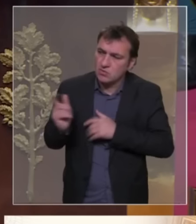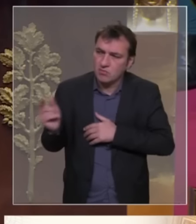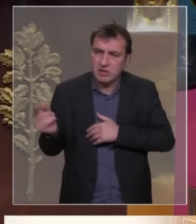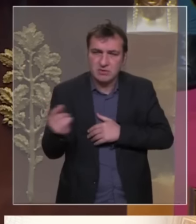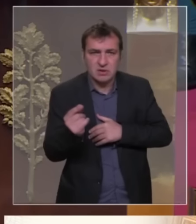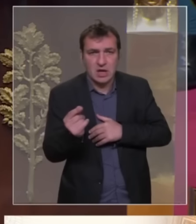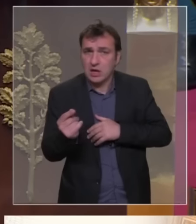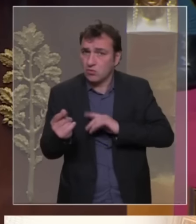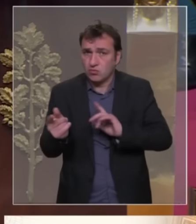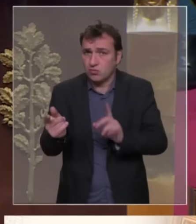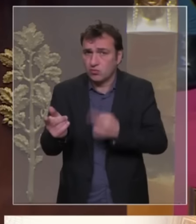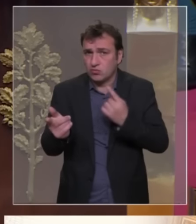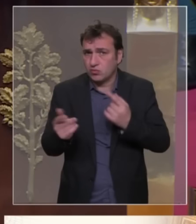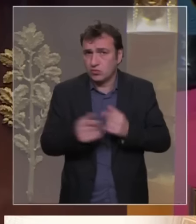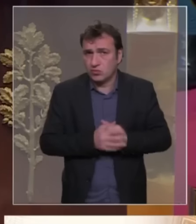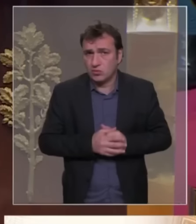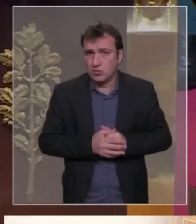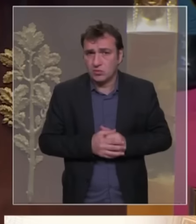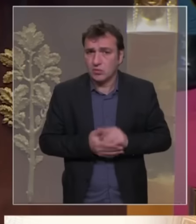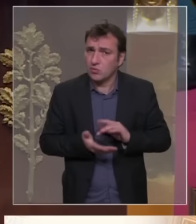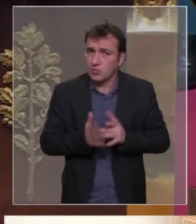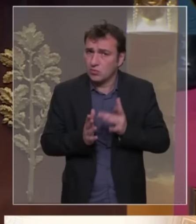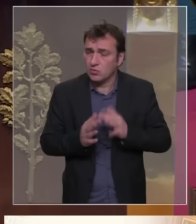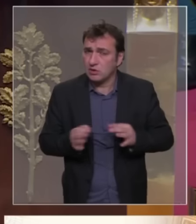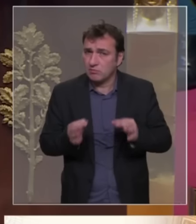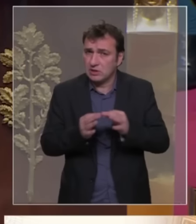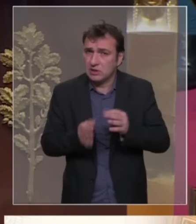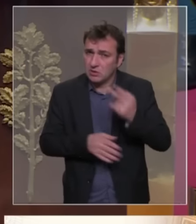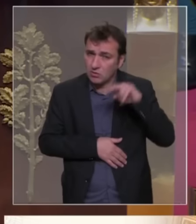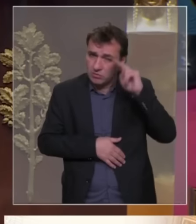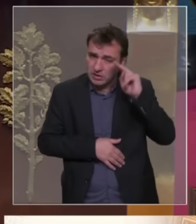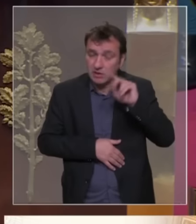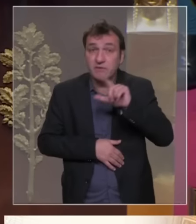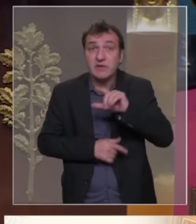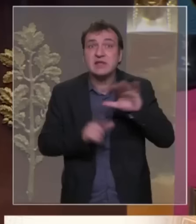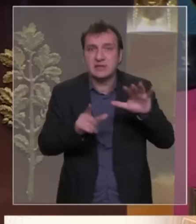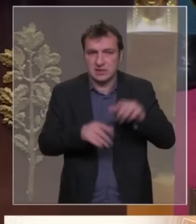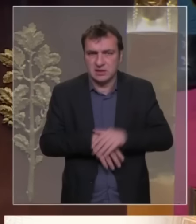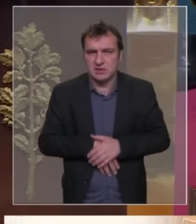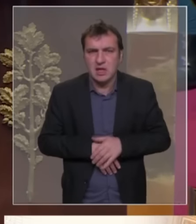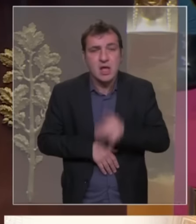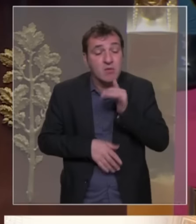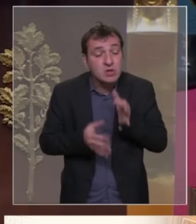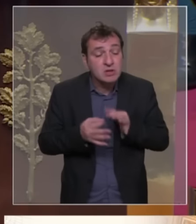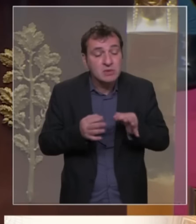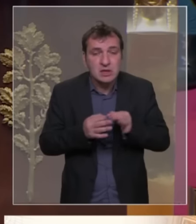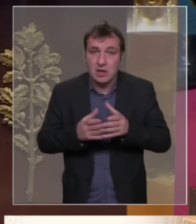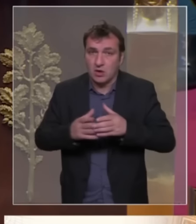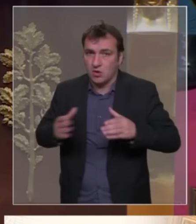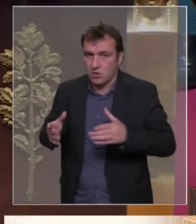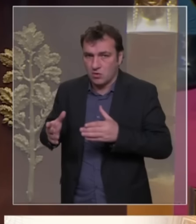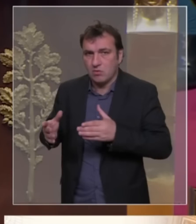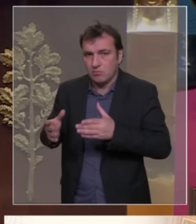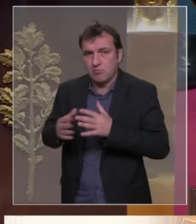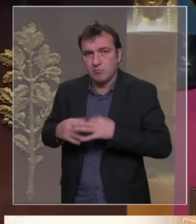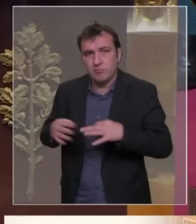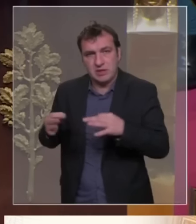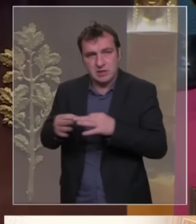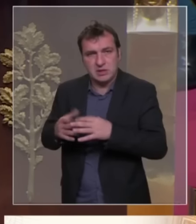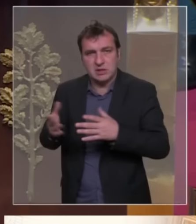qu'ils soient. Tous les pays européens, on a 27, grands ou petits, ont une valeur ajoutée et doivent être